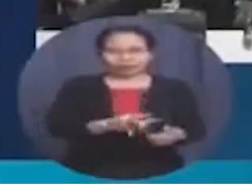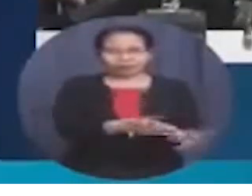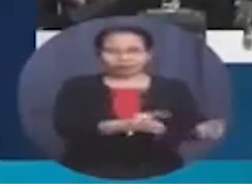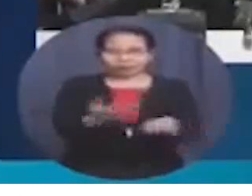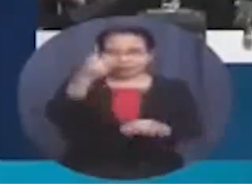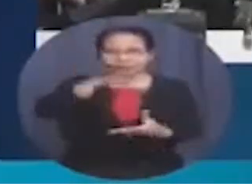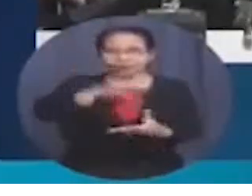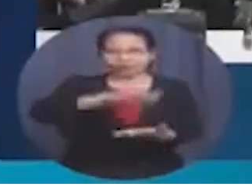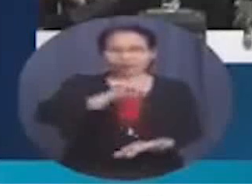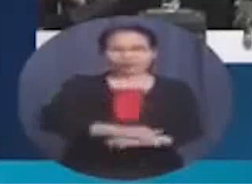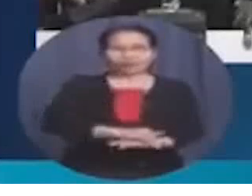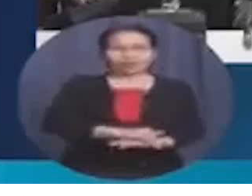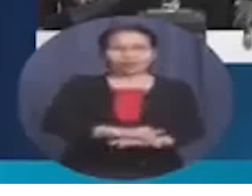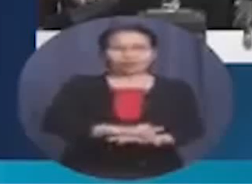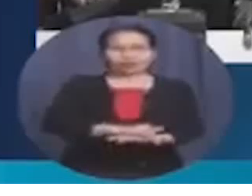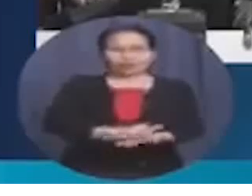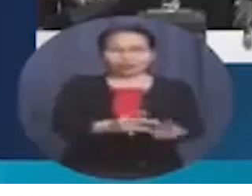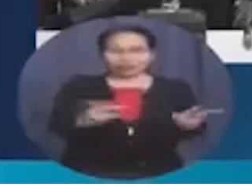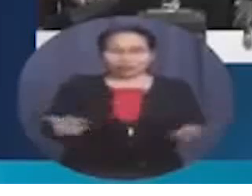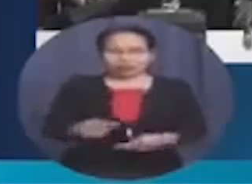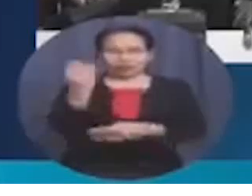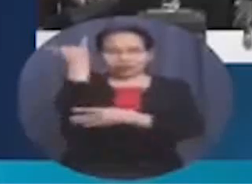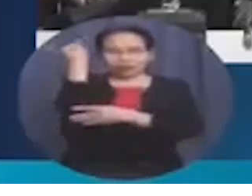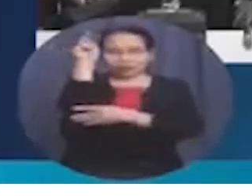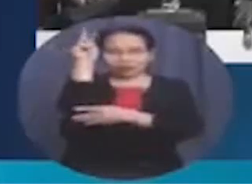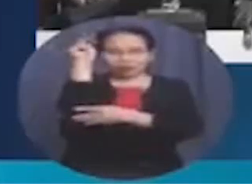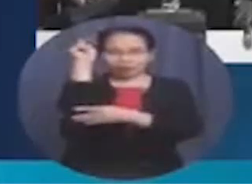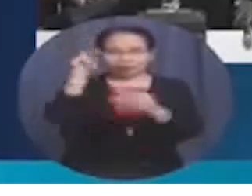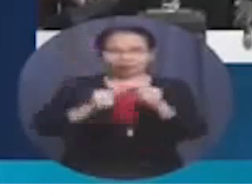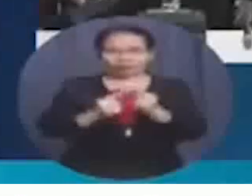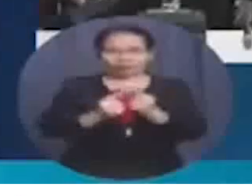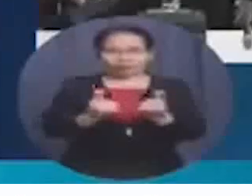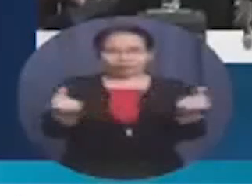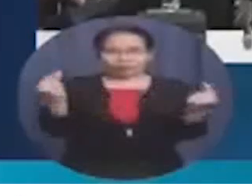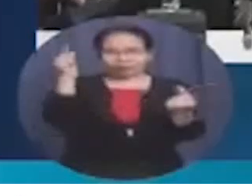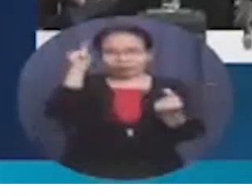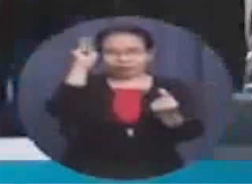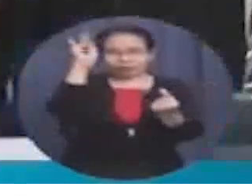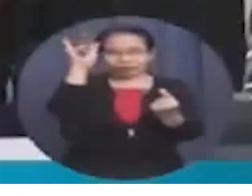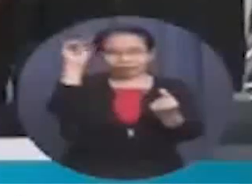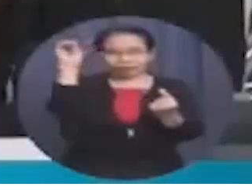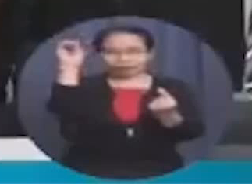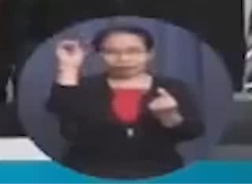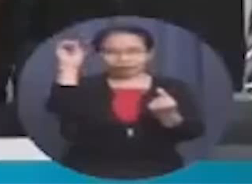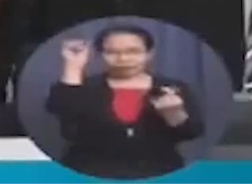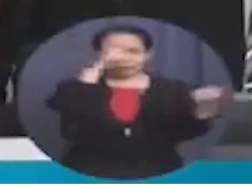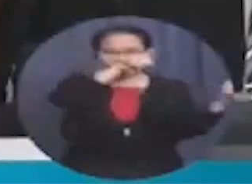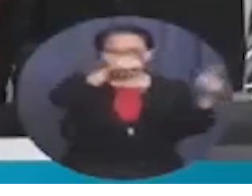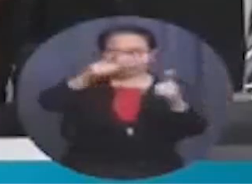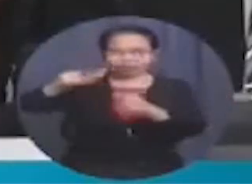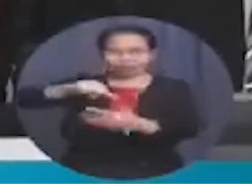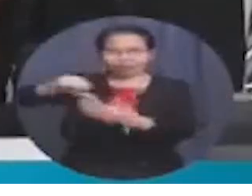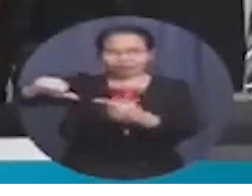ka ba riyan, kapatid? Diyan sa lugar mo sa Japan, sa Tokyo, no? Kapatid na Lorna, lumingon-lingon ka